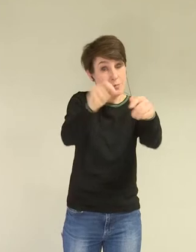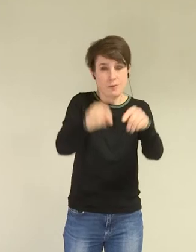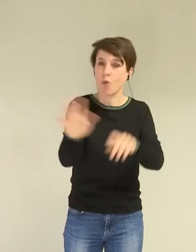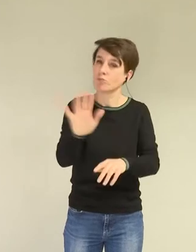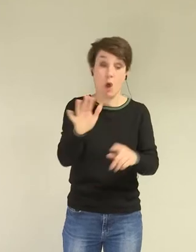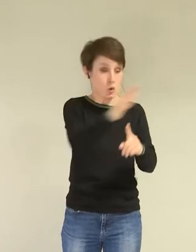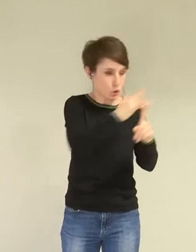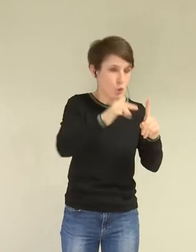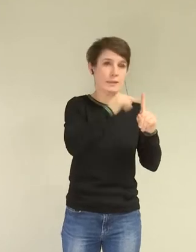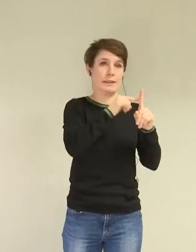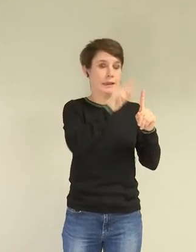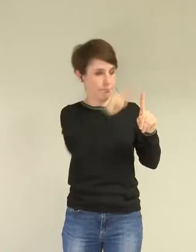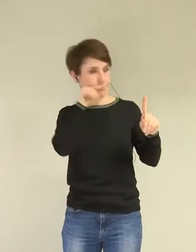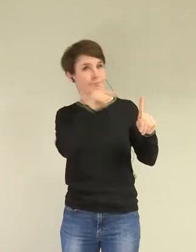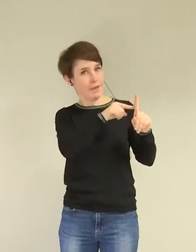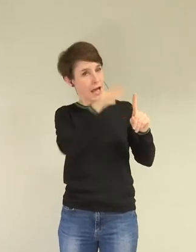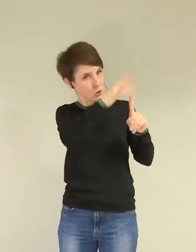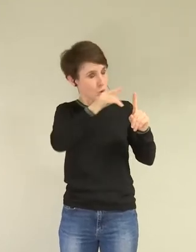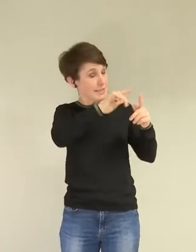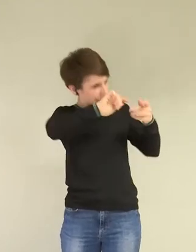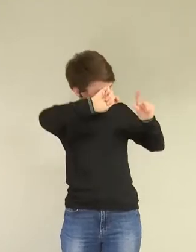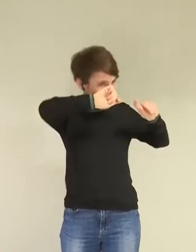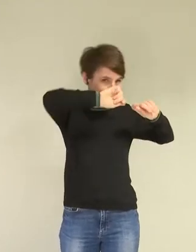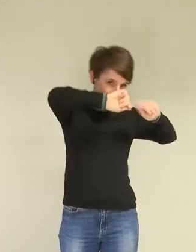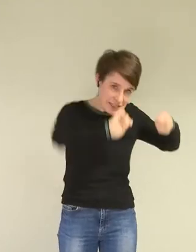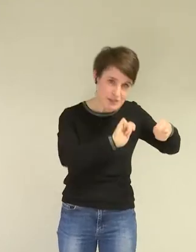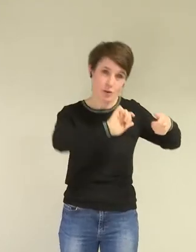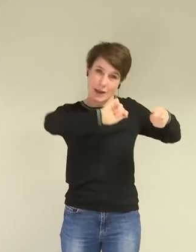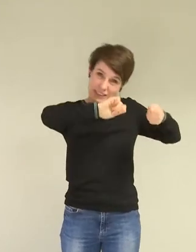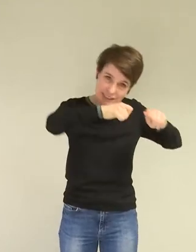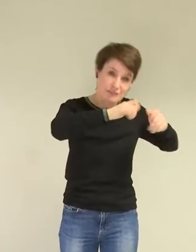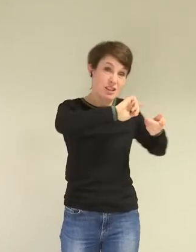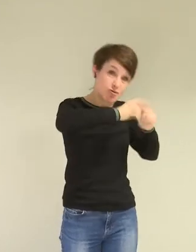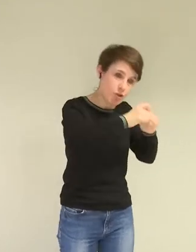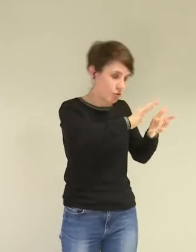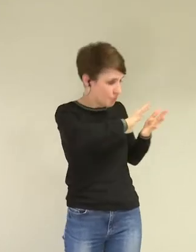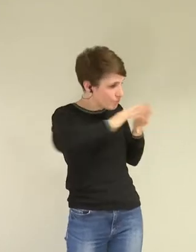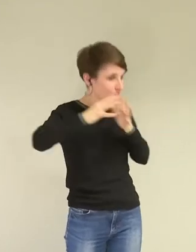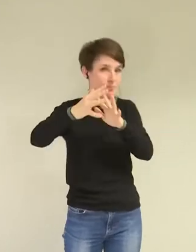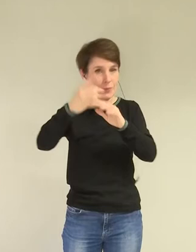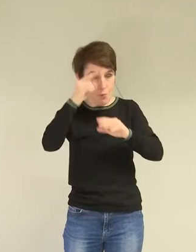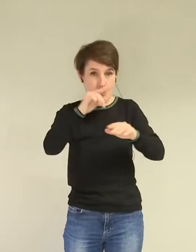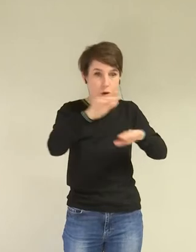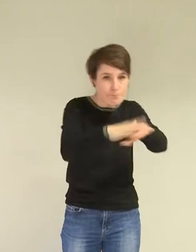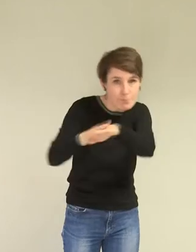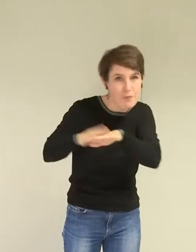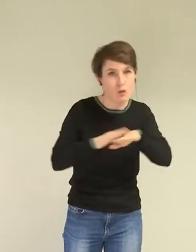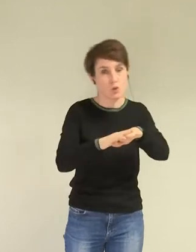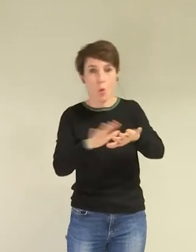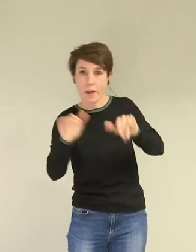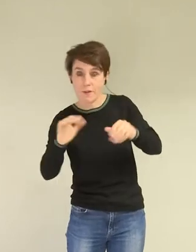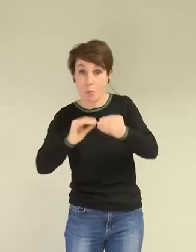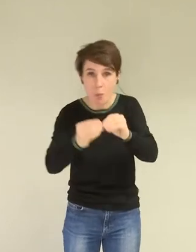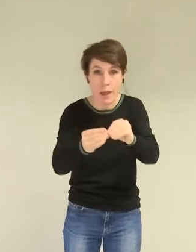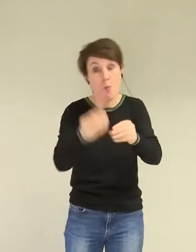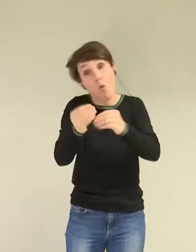société qu'il faut s'attaquer réinventer pour prévenir et soigner c'est la clé de la prospérité que nous sommes